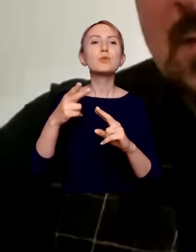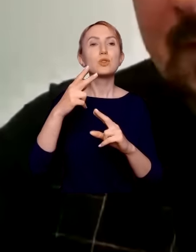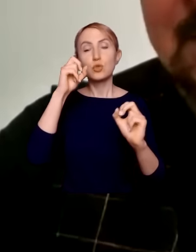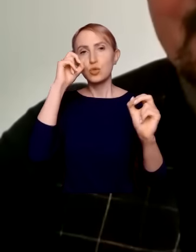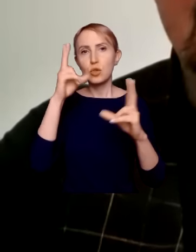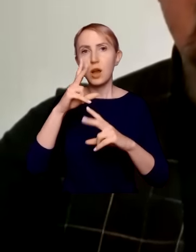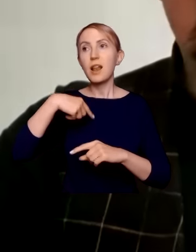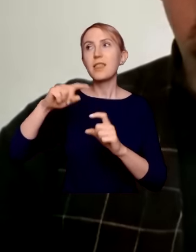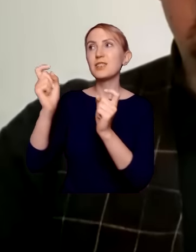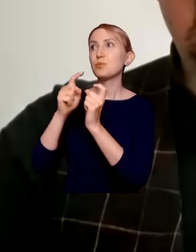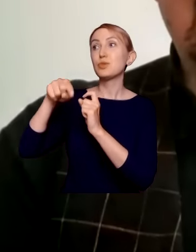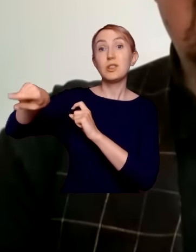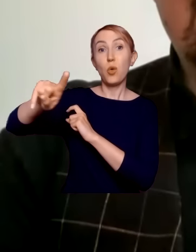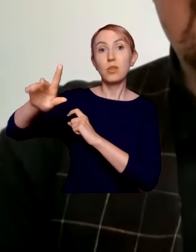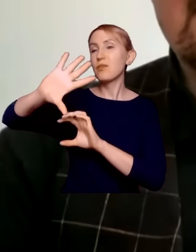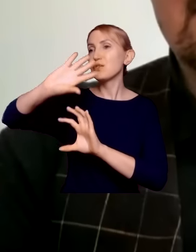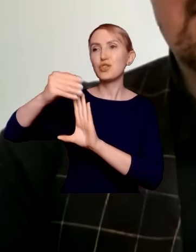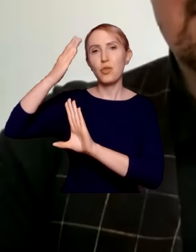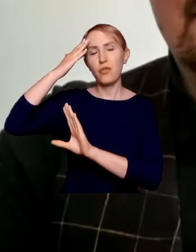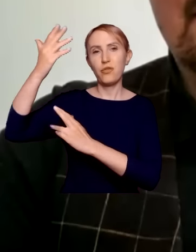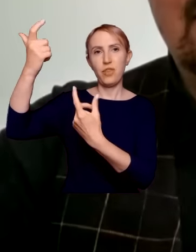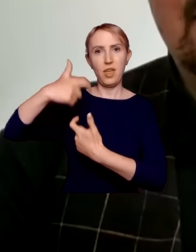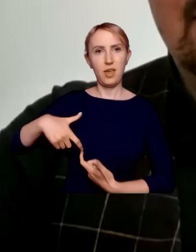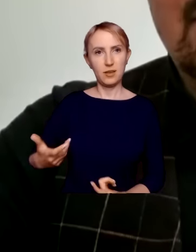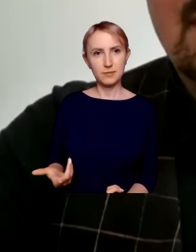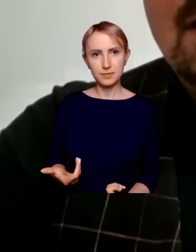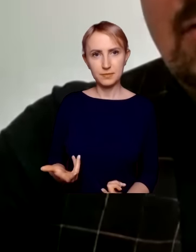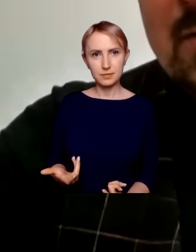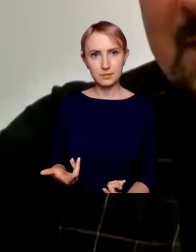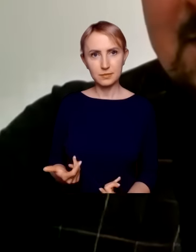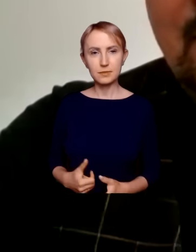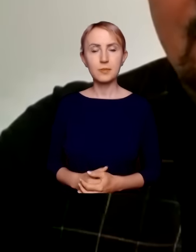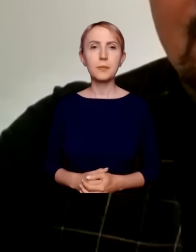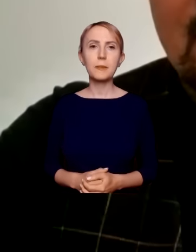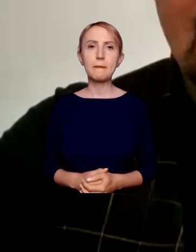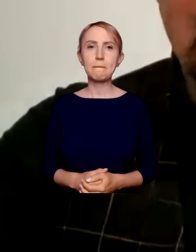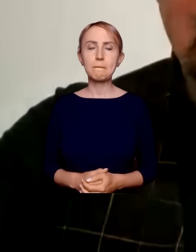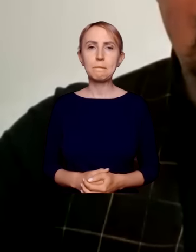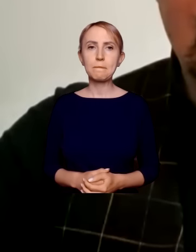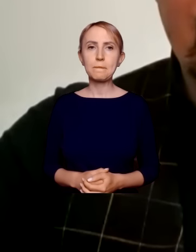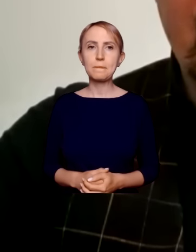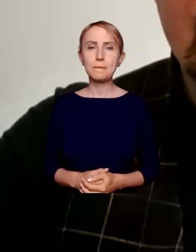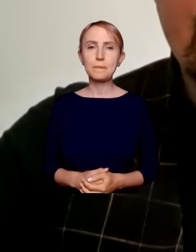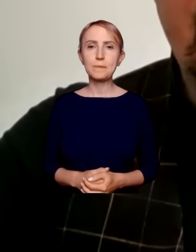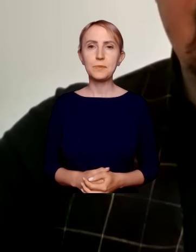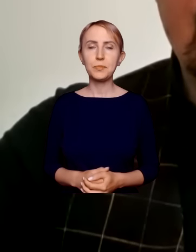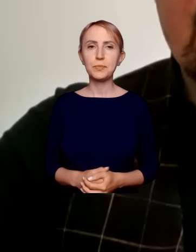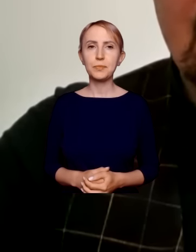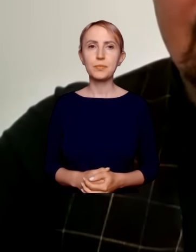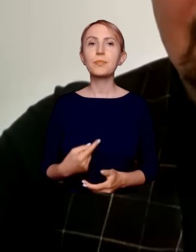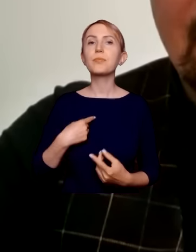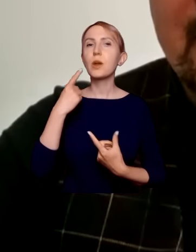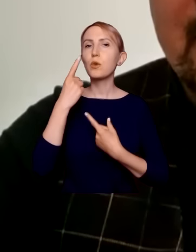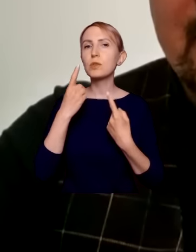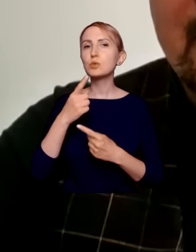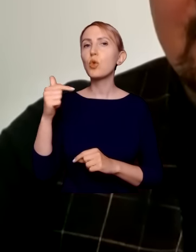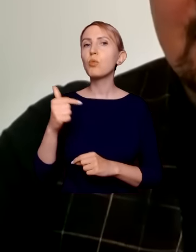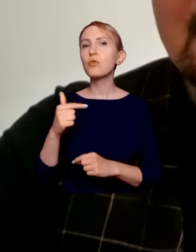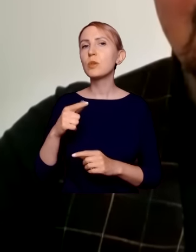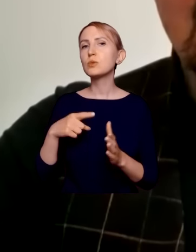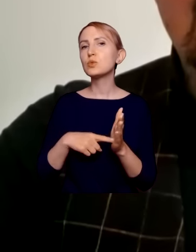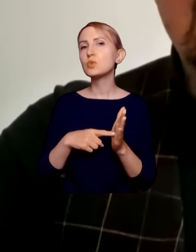przeciwnik wszystko wie. Więc to jest taki nieoczywisty wniosek, ale też uważam, że powinna być jakaś tutaj